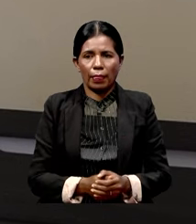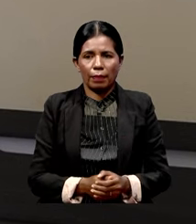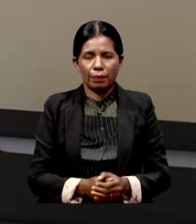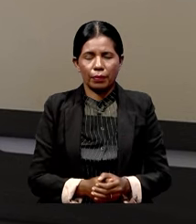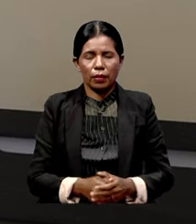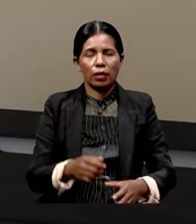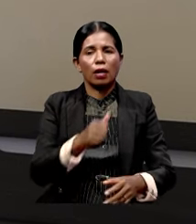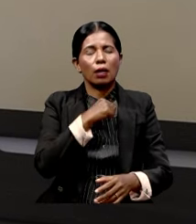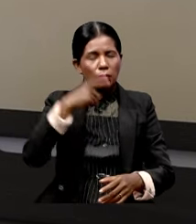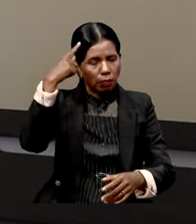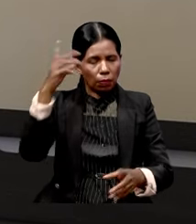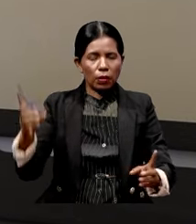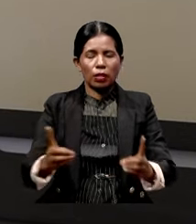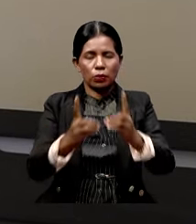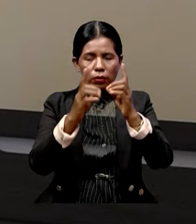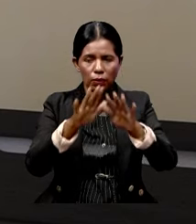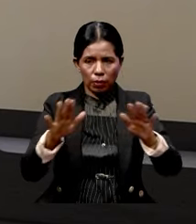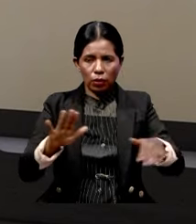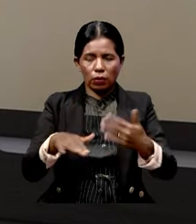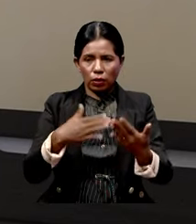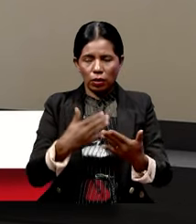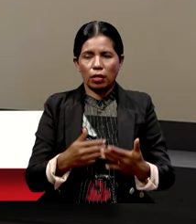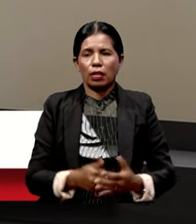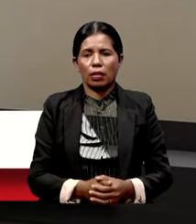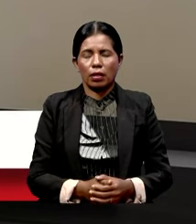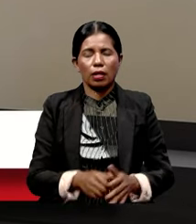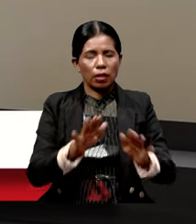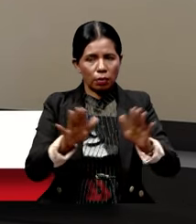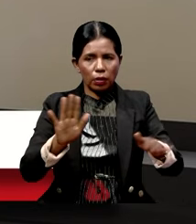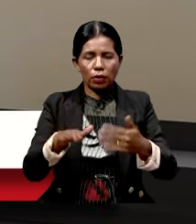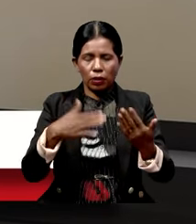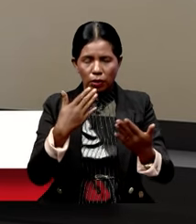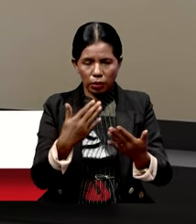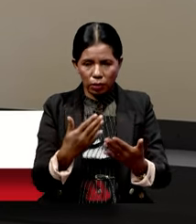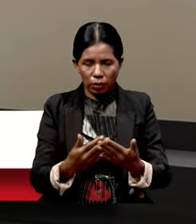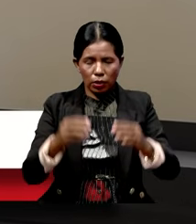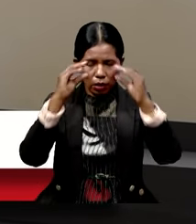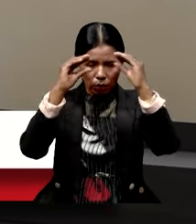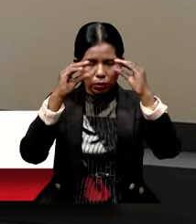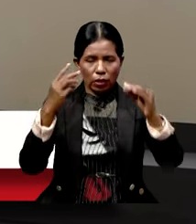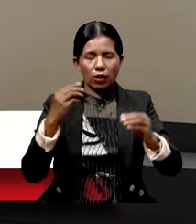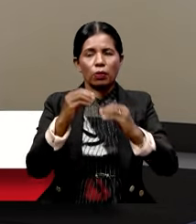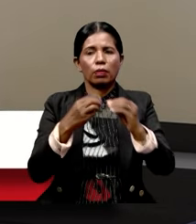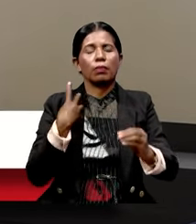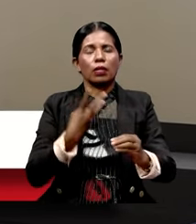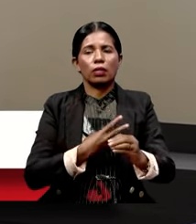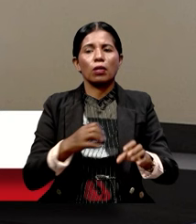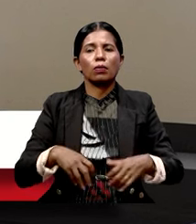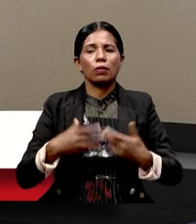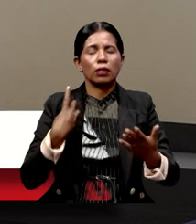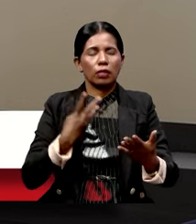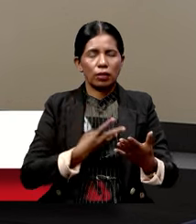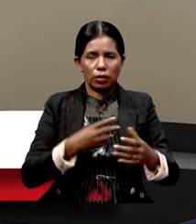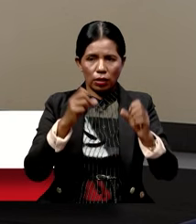dengan anak-anak, dia mengatakan bahwa anak-anak yang mengajarkan kepada kita bagaimana kita